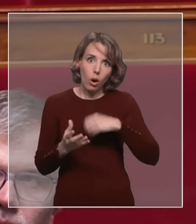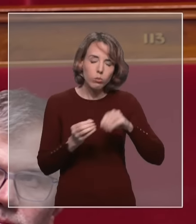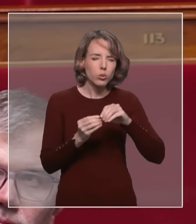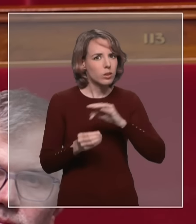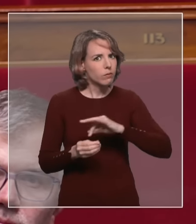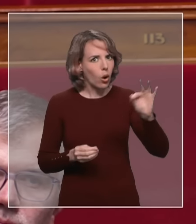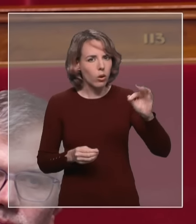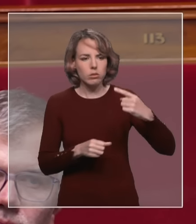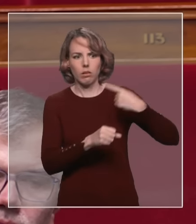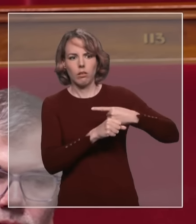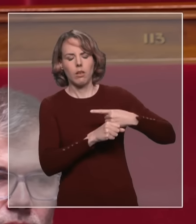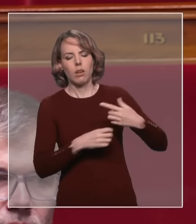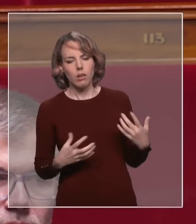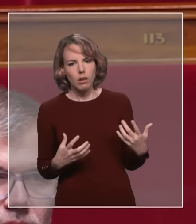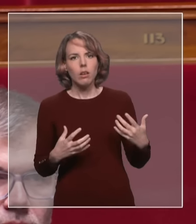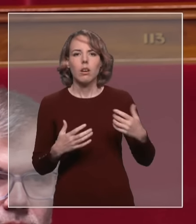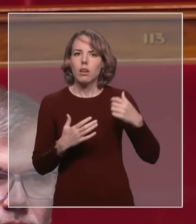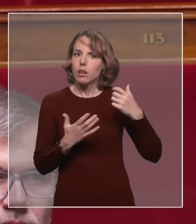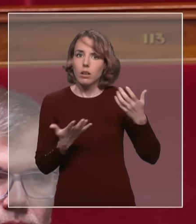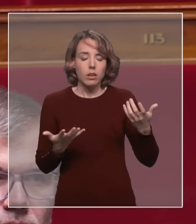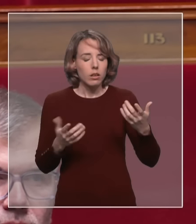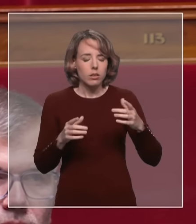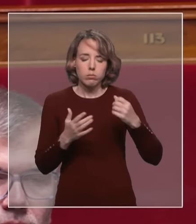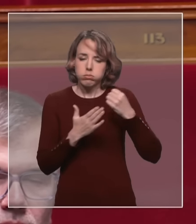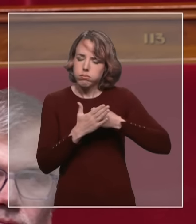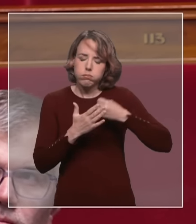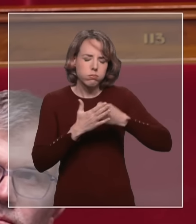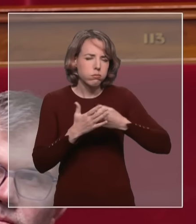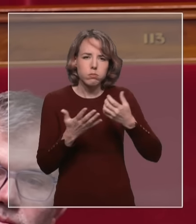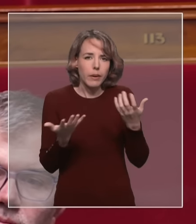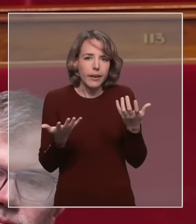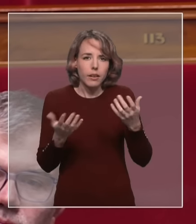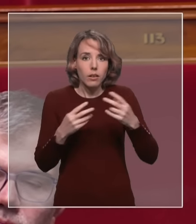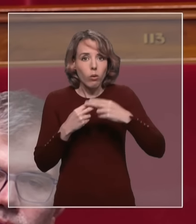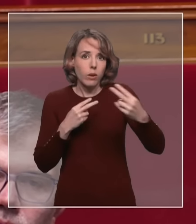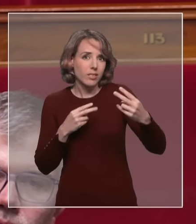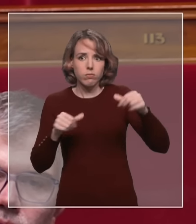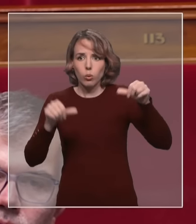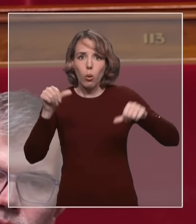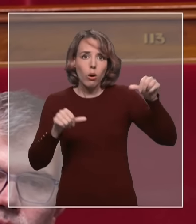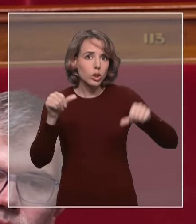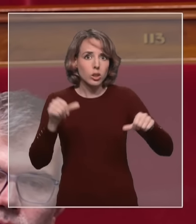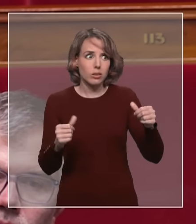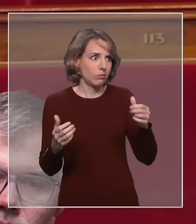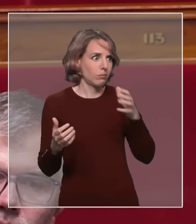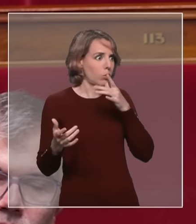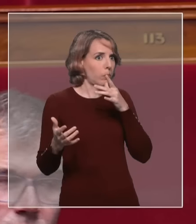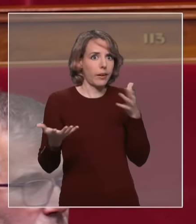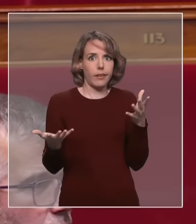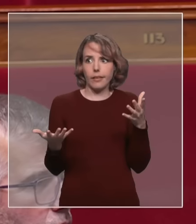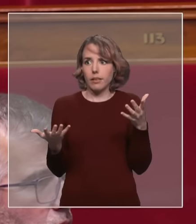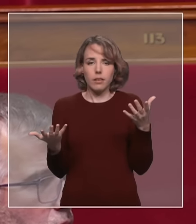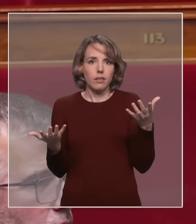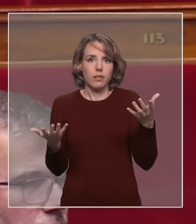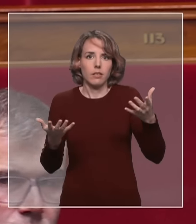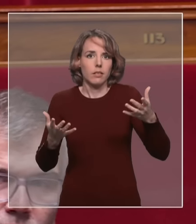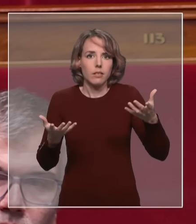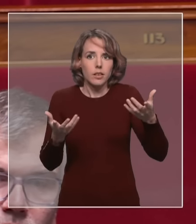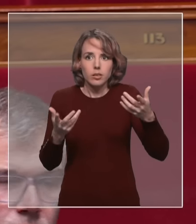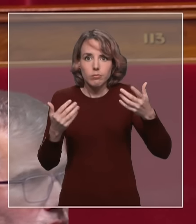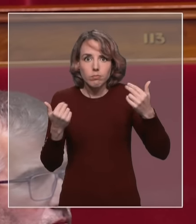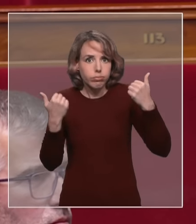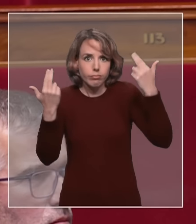les producteurs français se battent les mains liées, confrontés à une concurrence déloyale. À cela s'ajoute la pression des prix qui